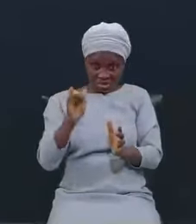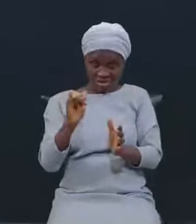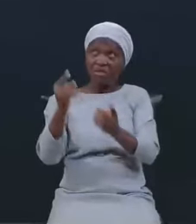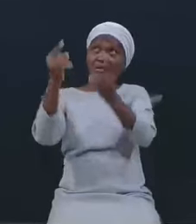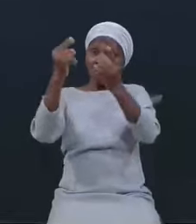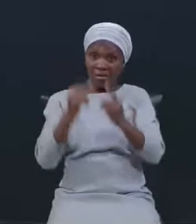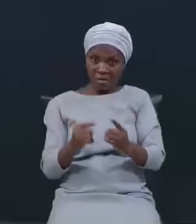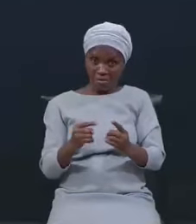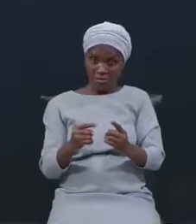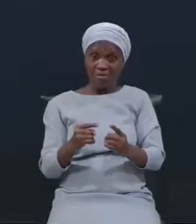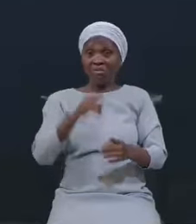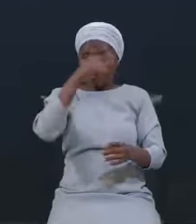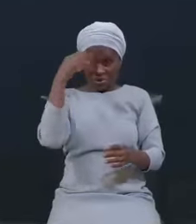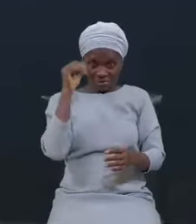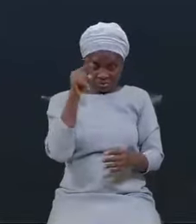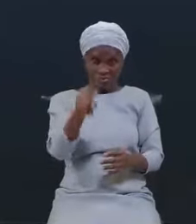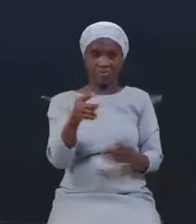il dit,